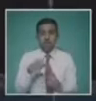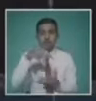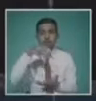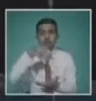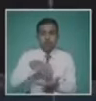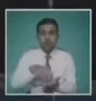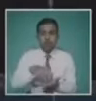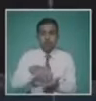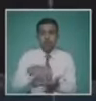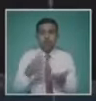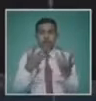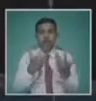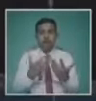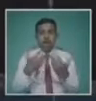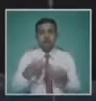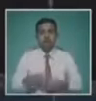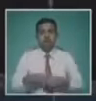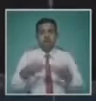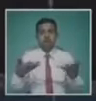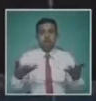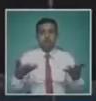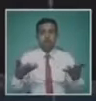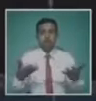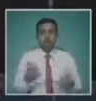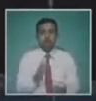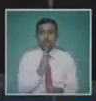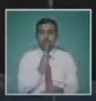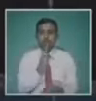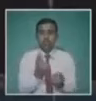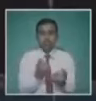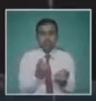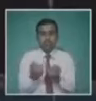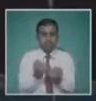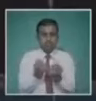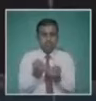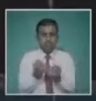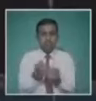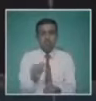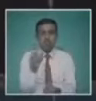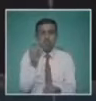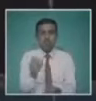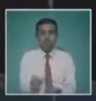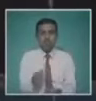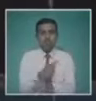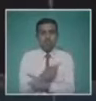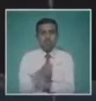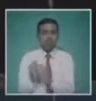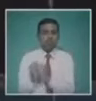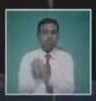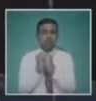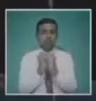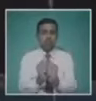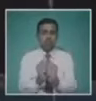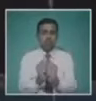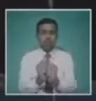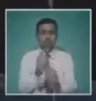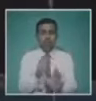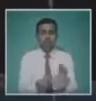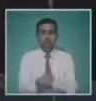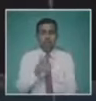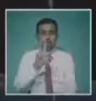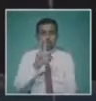මට්ටමින් ප්‍රතිඵල නිකුත් කළා. ස්ට්‍රක්චර්ඩ් ඉන්ටර්වියු එකක් තියලා ඒ අයව ගුරු සේවයට ගන්නවා. අවුරුදු